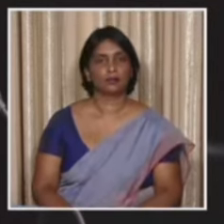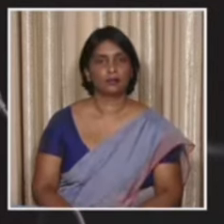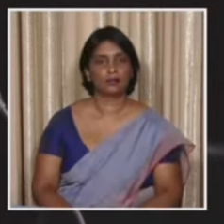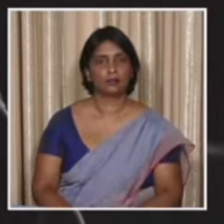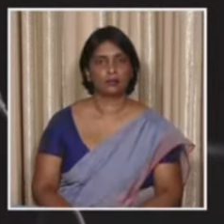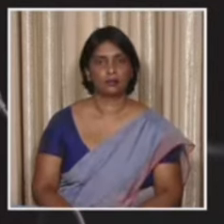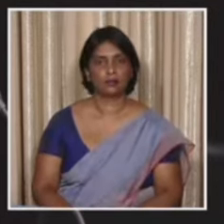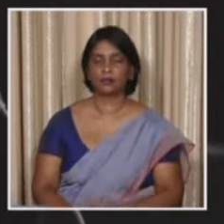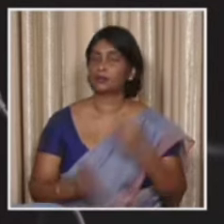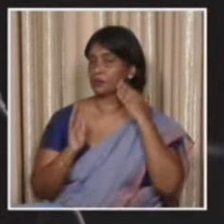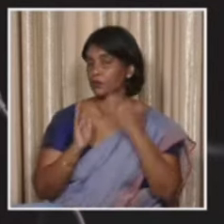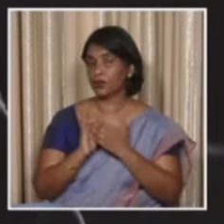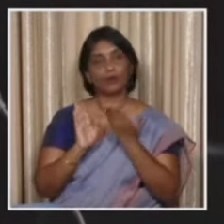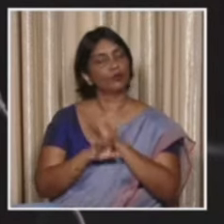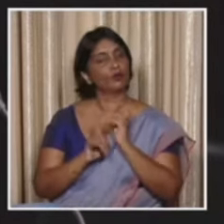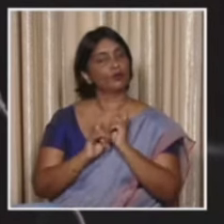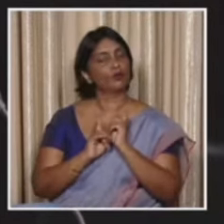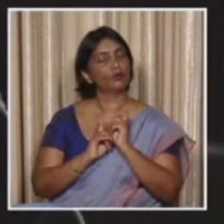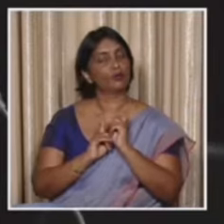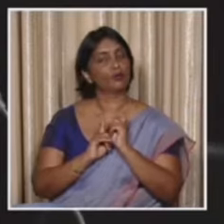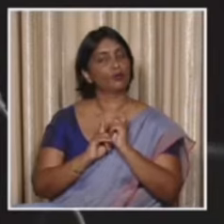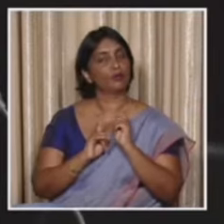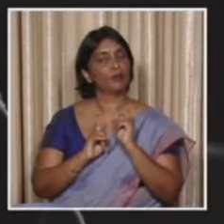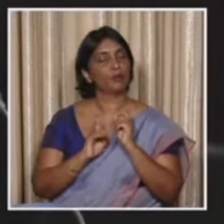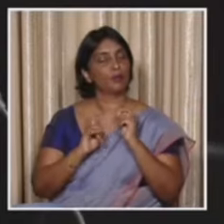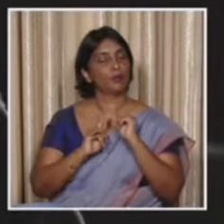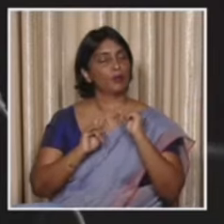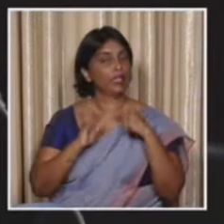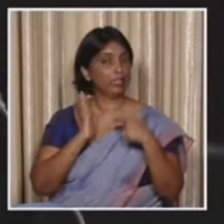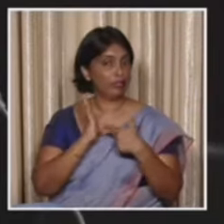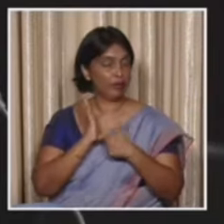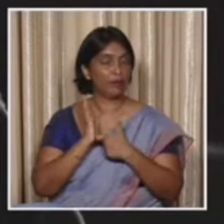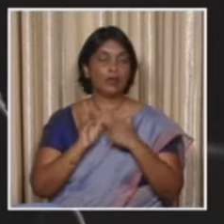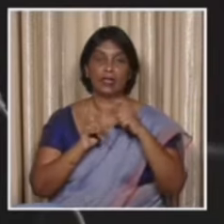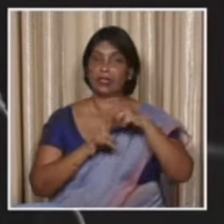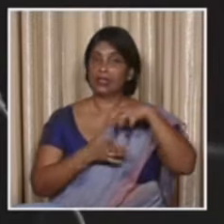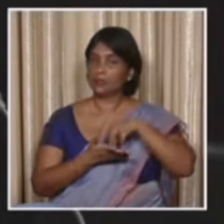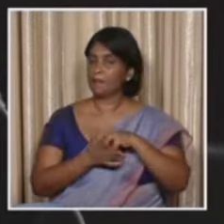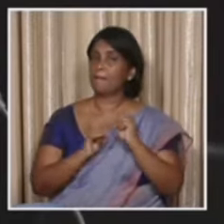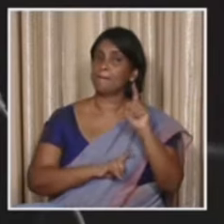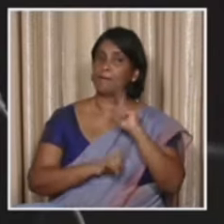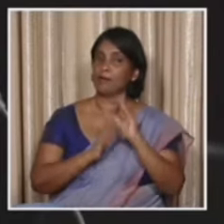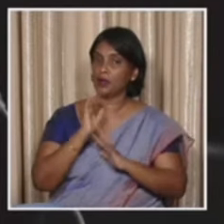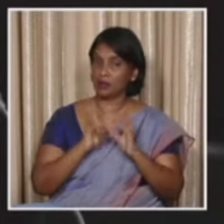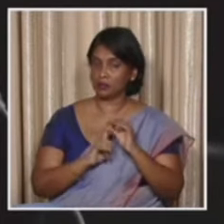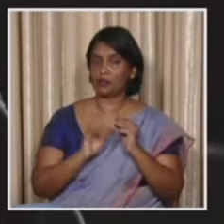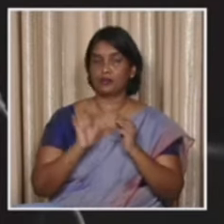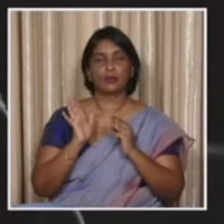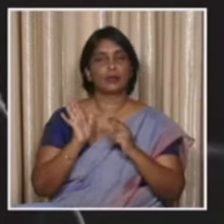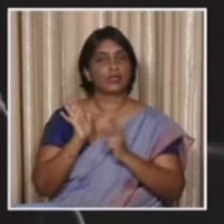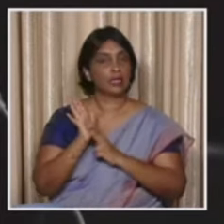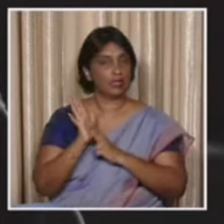பாராளுமன்ற உறுப்பினர் சகோதரர் நஜீபே மஜீத் அவர்கள் குறித்தானது. சகோதரர் நஜீபே